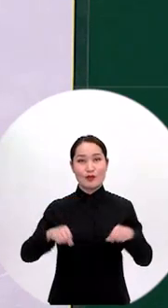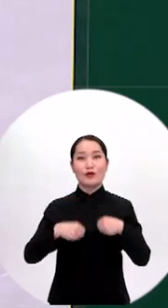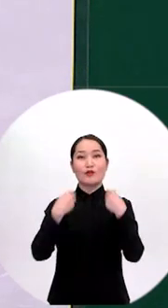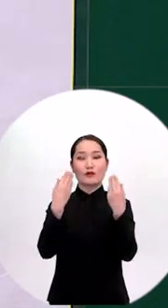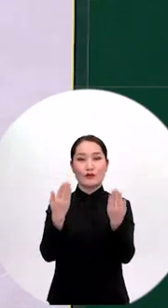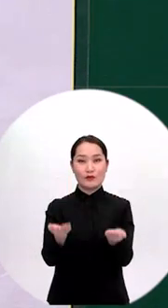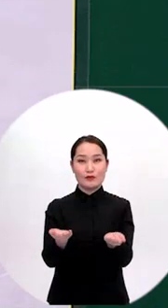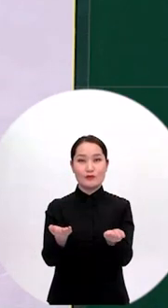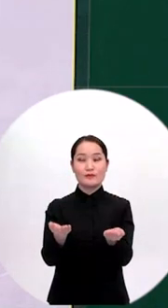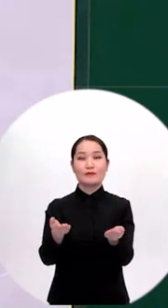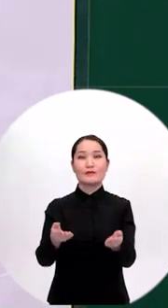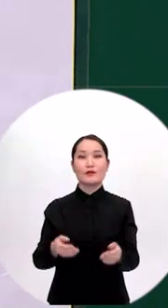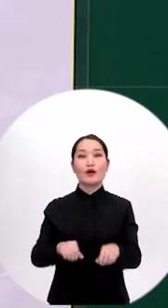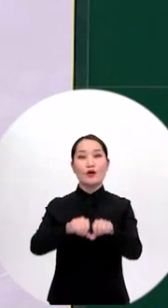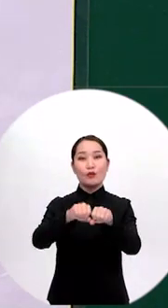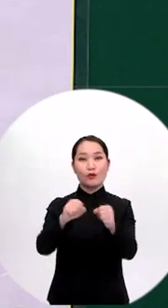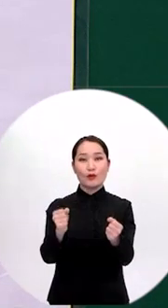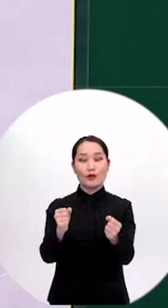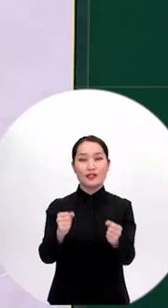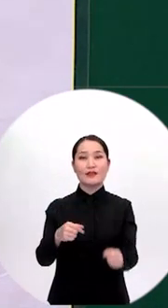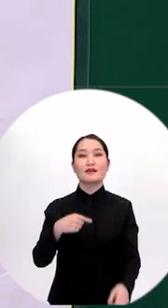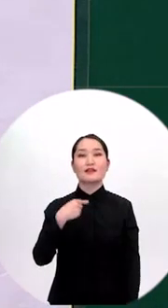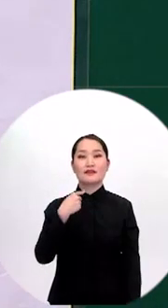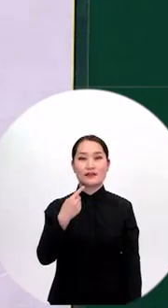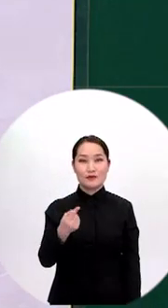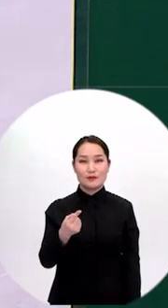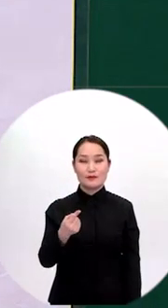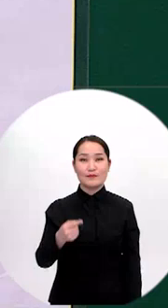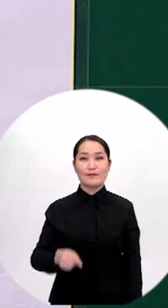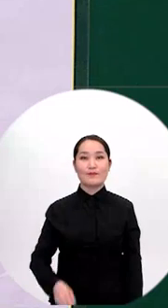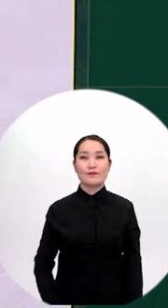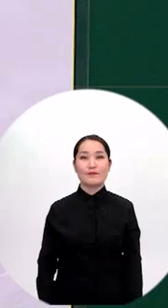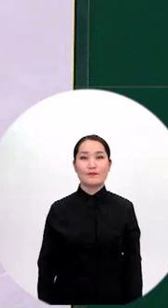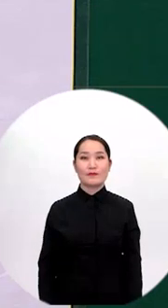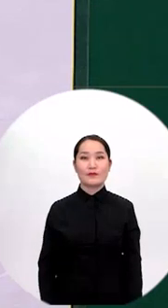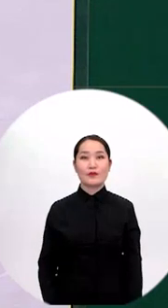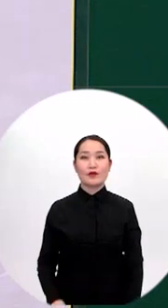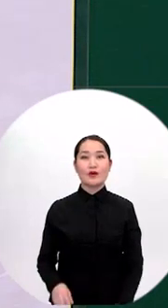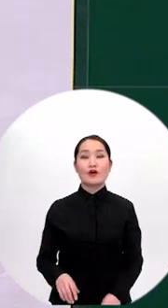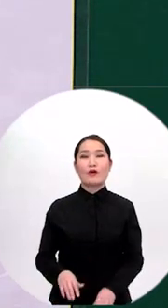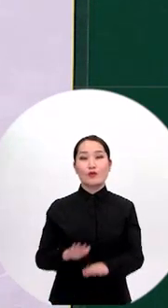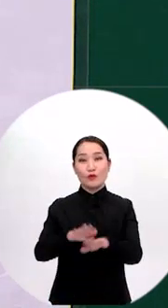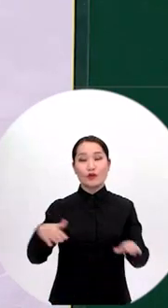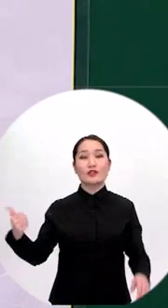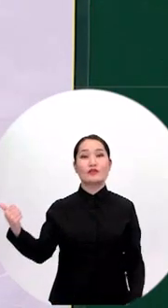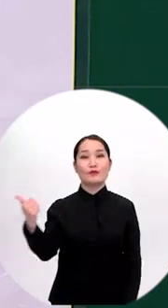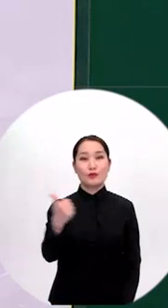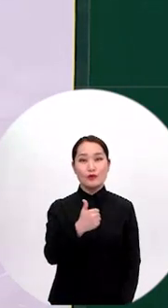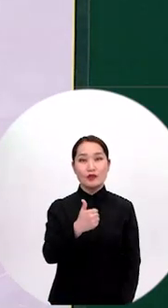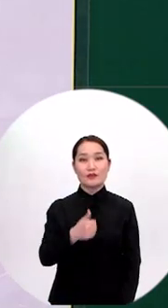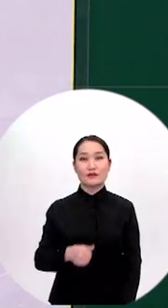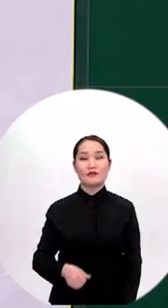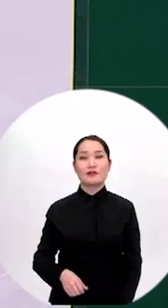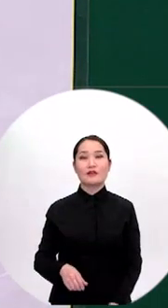сум өгөөд хугал гэв. Бүх хүүхэд